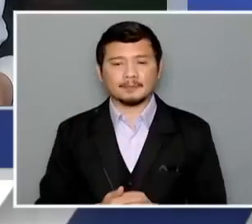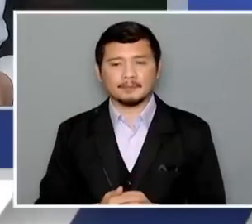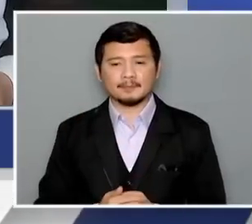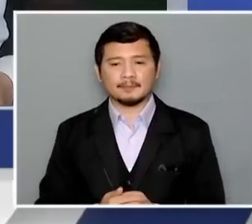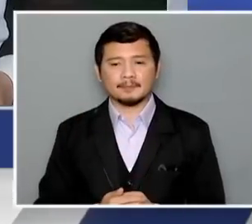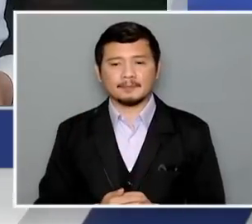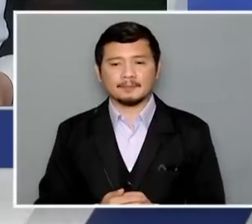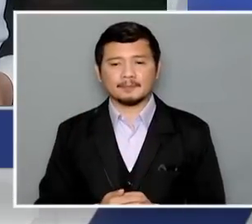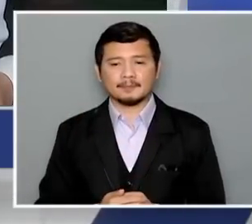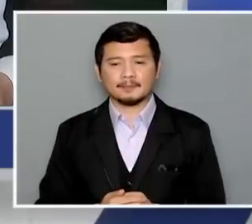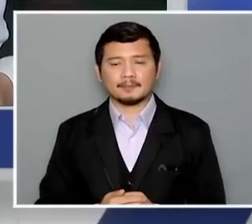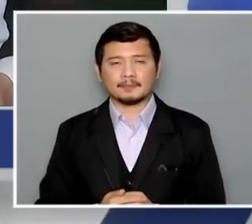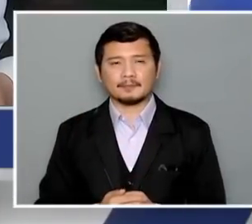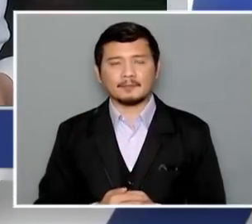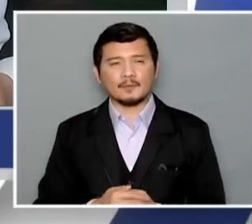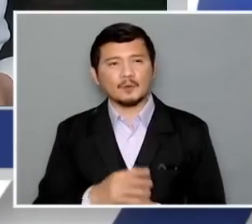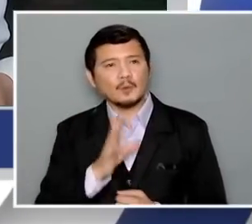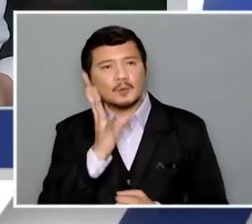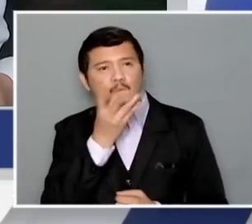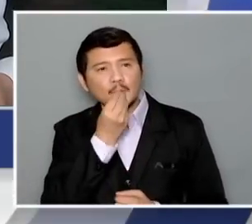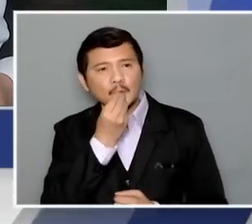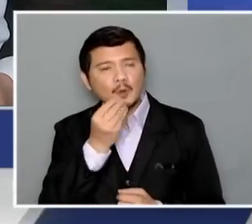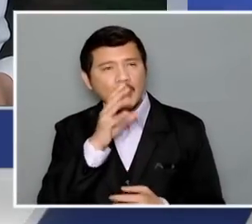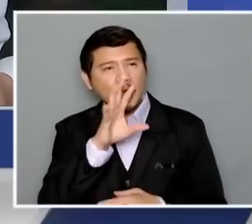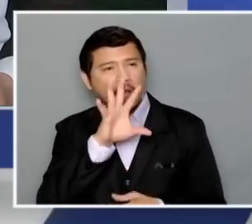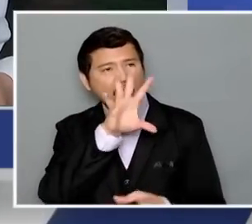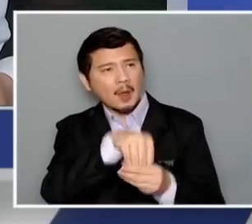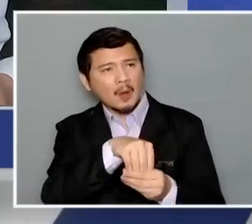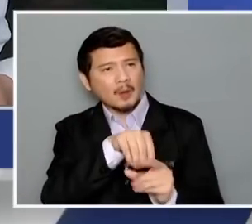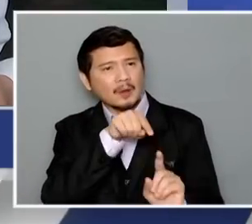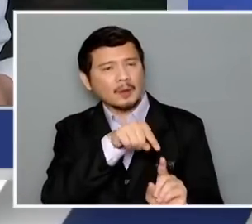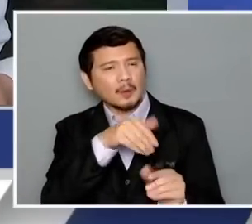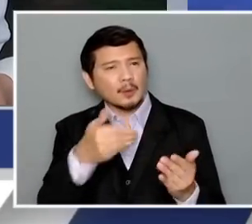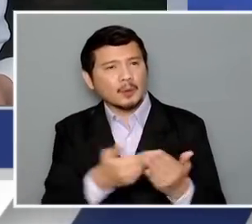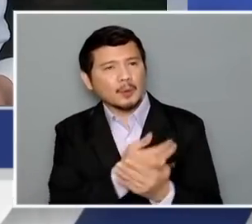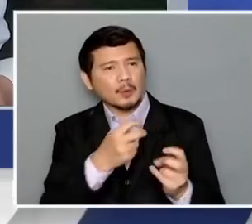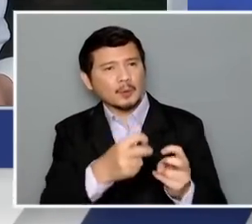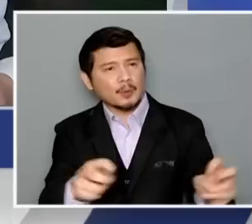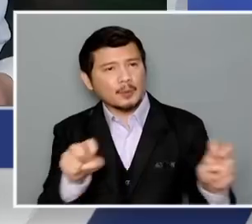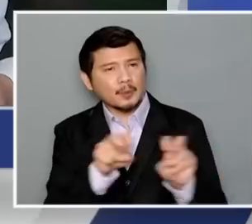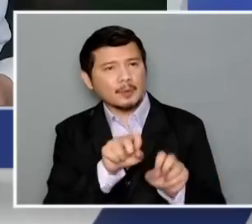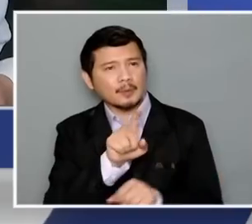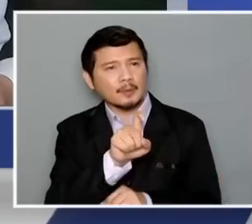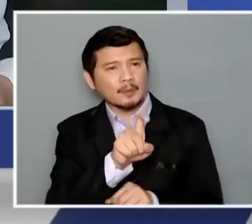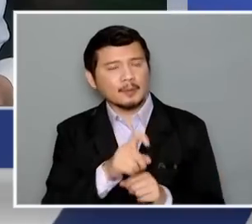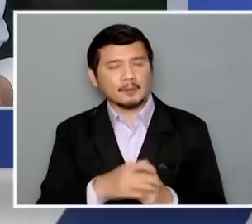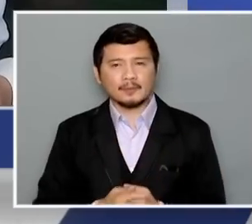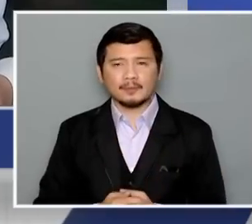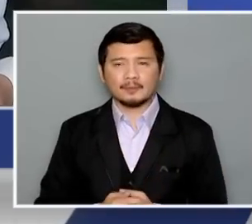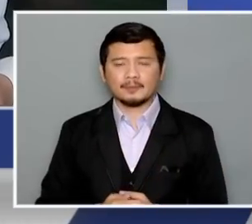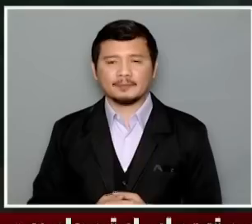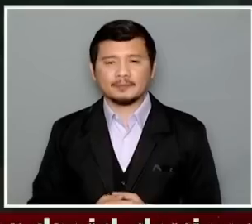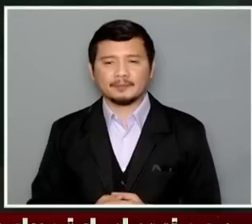Katrina, sino-sino yung mga nadagdag sa bagong administrasyon?